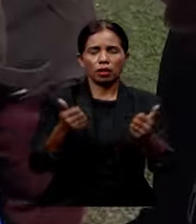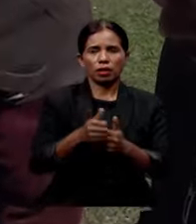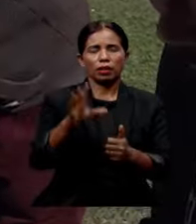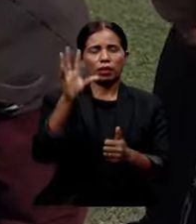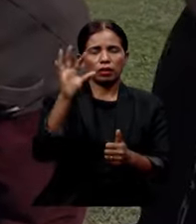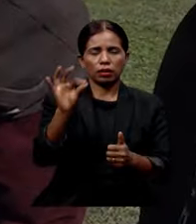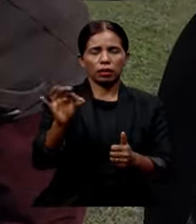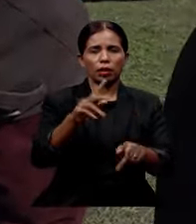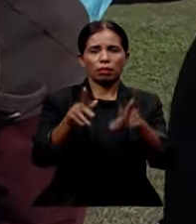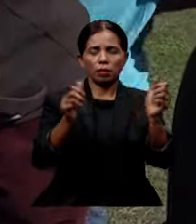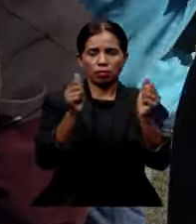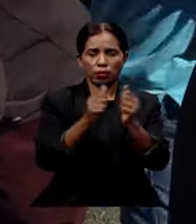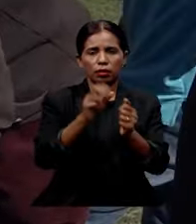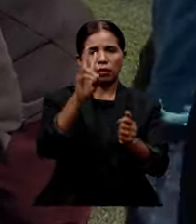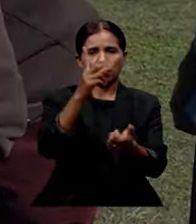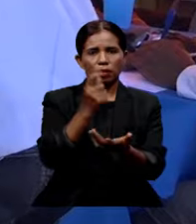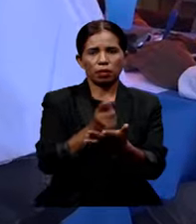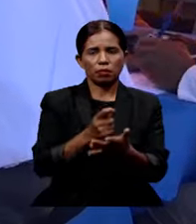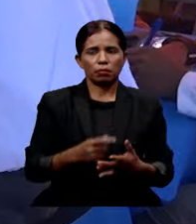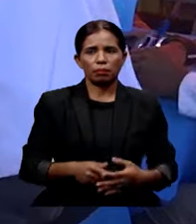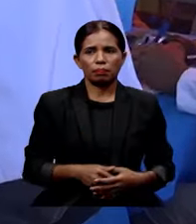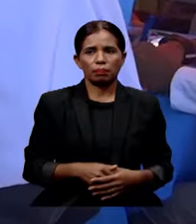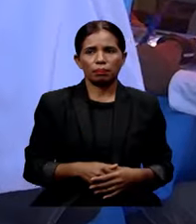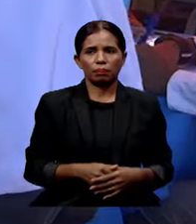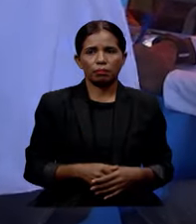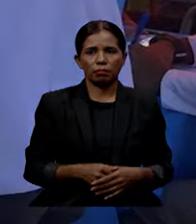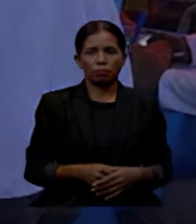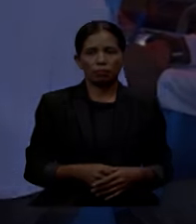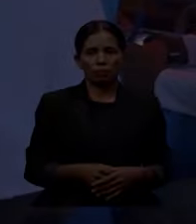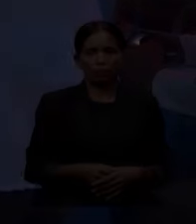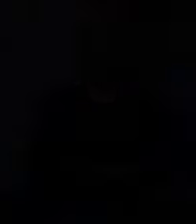total populasaun rihun ruaresin. Santina de Jesus, Jacinto Fuca, Gemen.